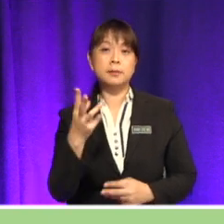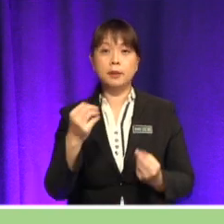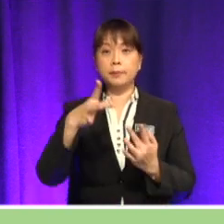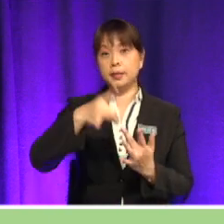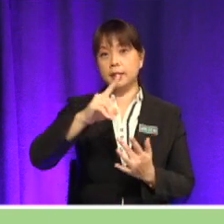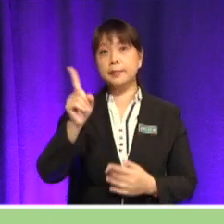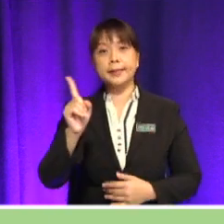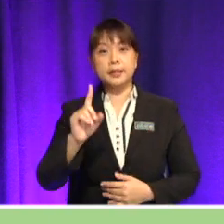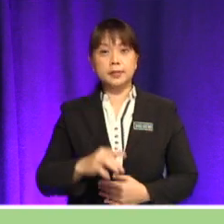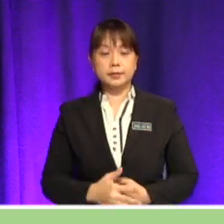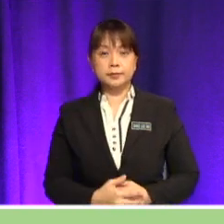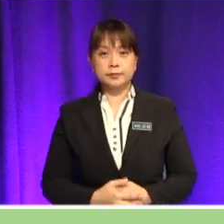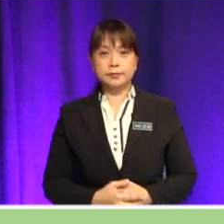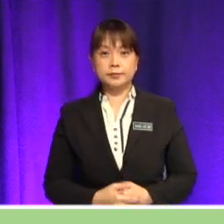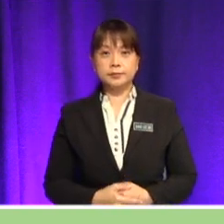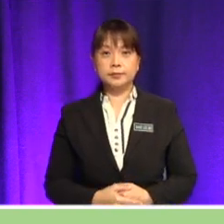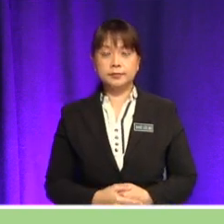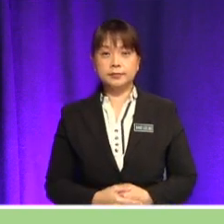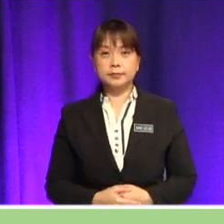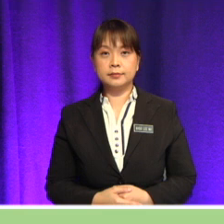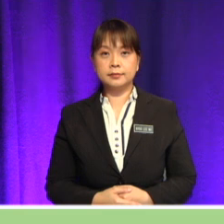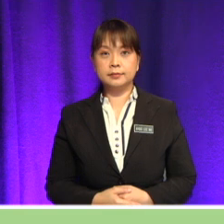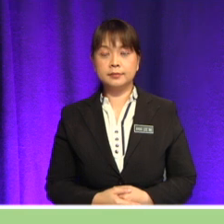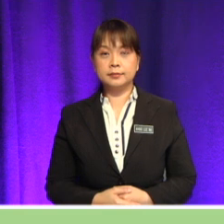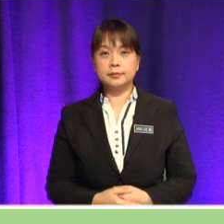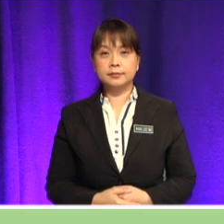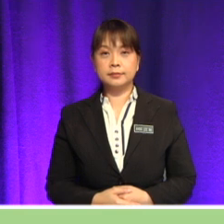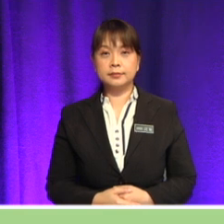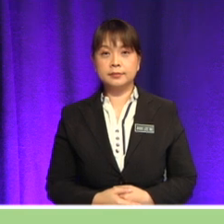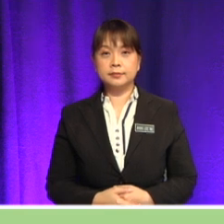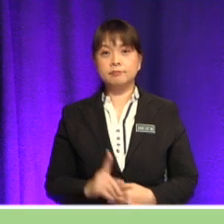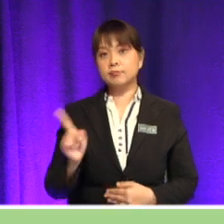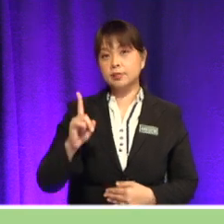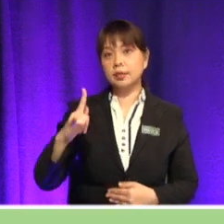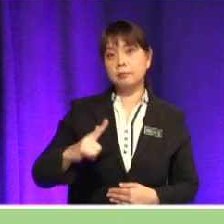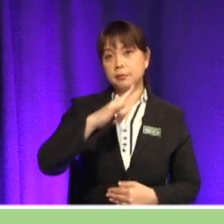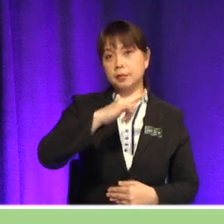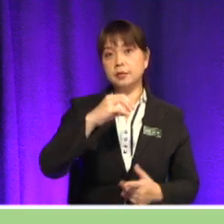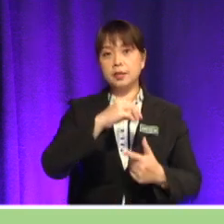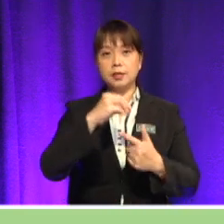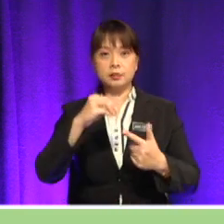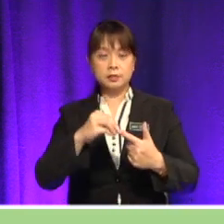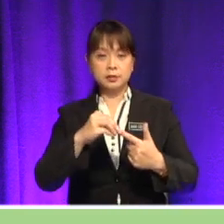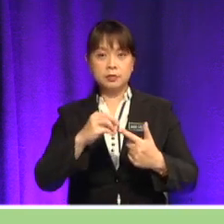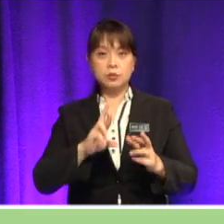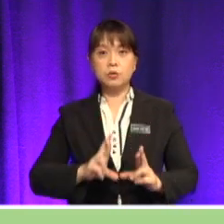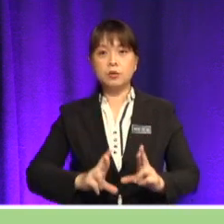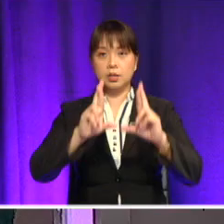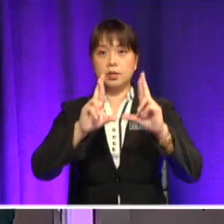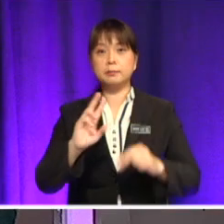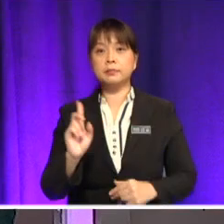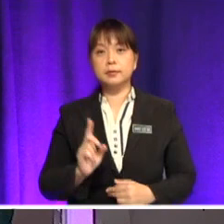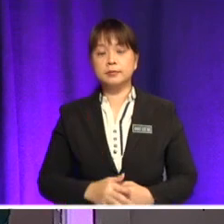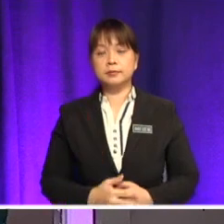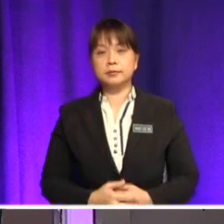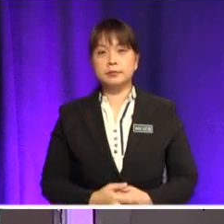Oh dia suruh wajar guys nah pilih yang Malaysia itu terbang keruk kek jadi pelacak-pelajari maaf murid-muri dia tidak ada satu